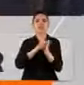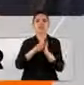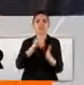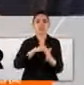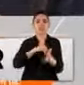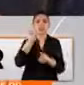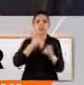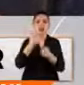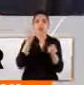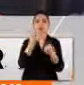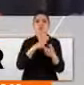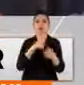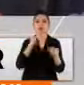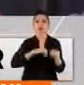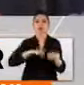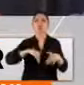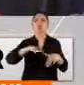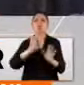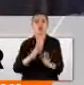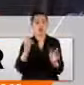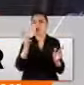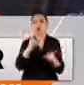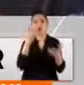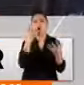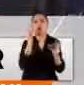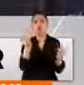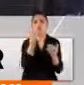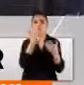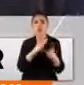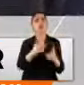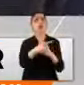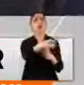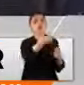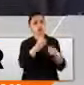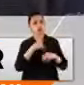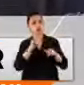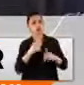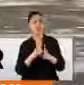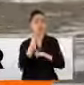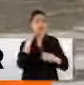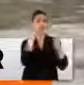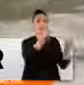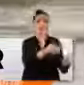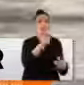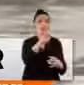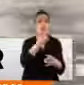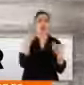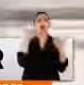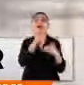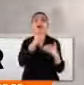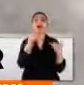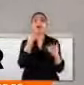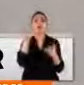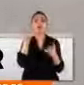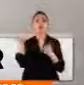Arabanın bir yerinde bir şey olduğunu düşünüyorlar ama halbuki öyle bir durum yok. Nasıl alındıysa öyle teslim ediliyor tarafımızdan. Erkek müşterilerin